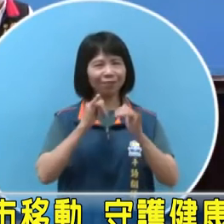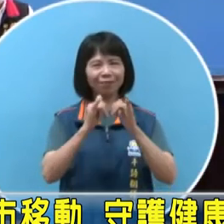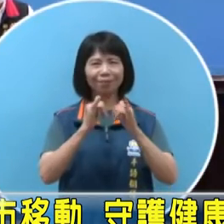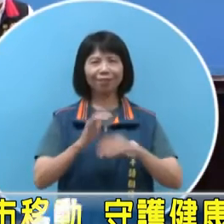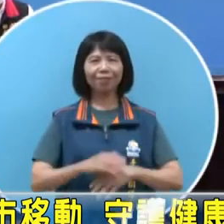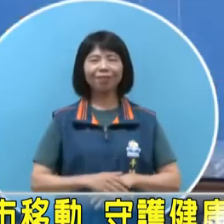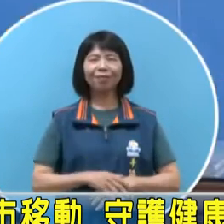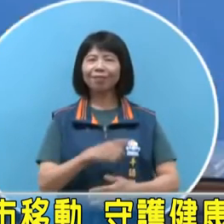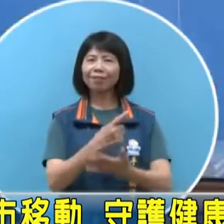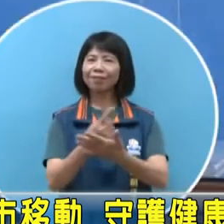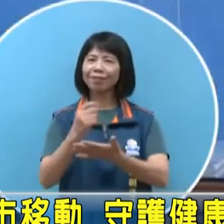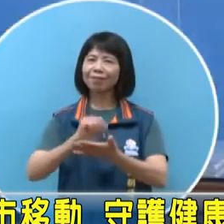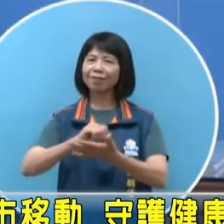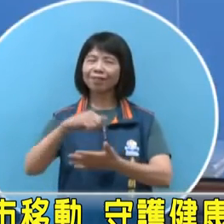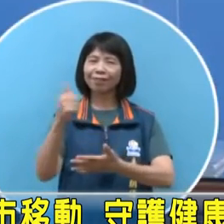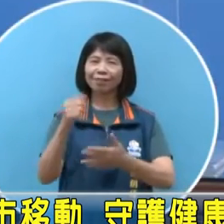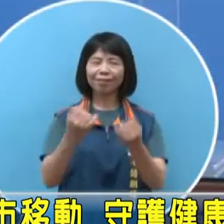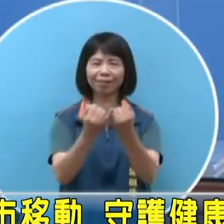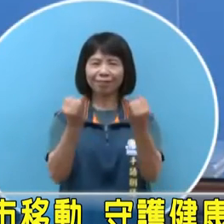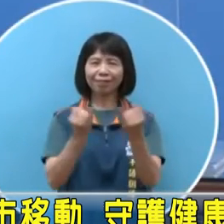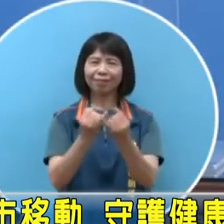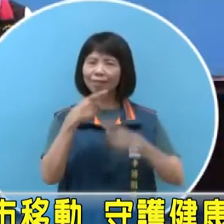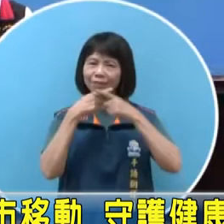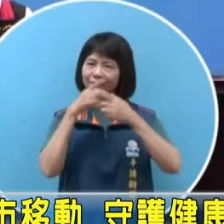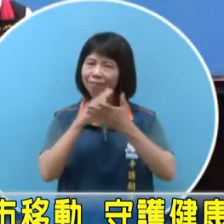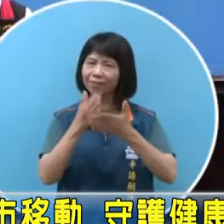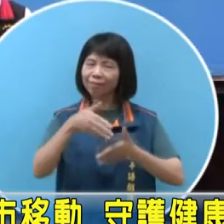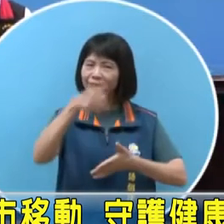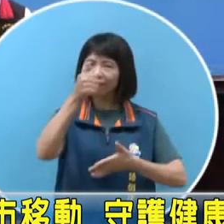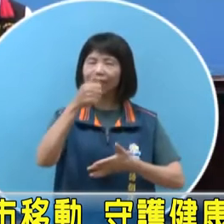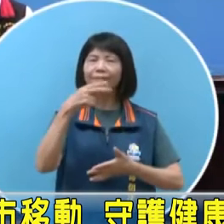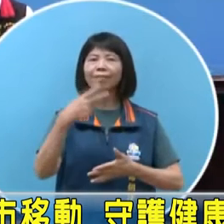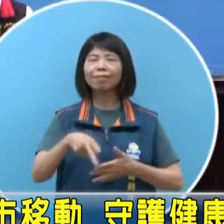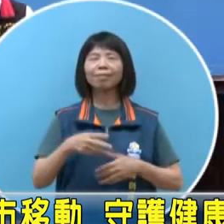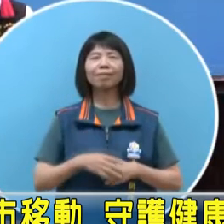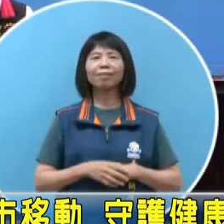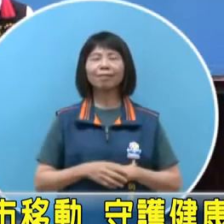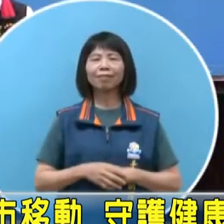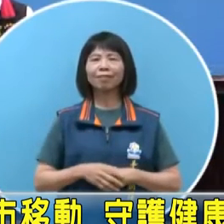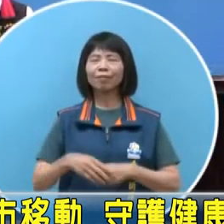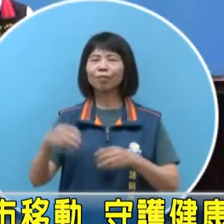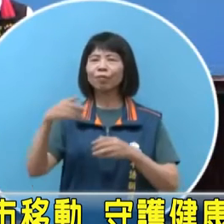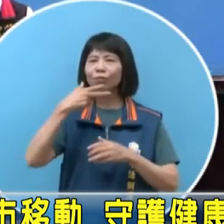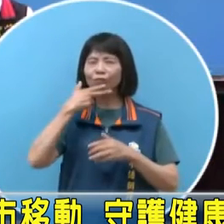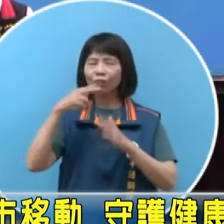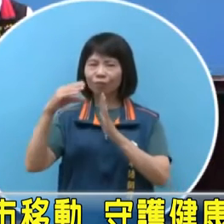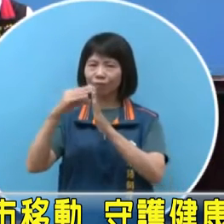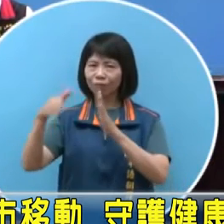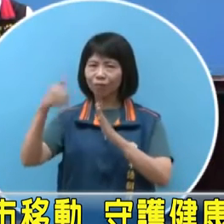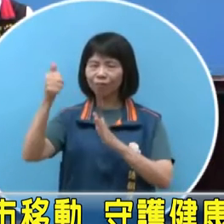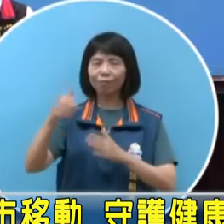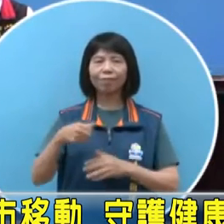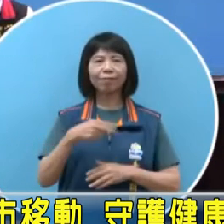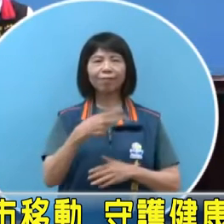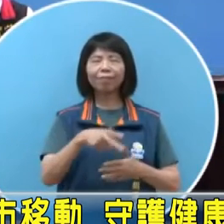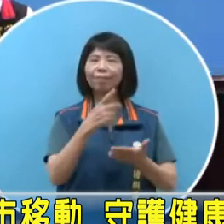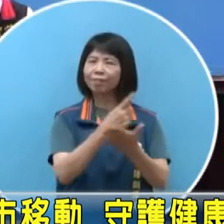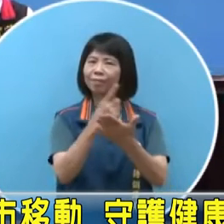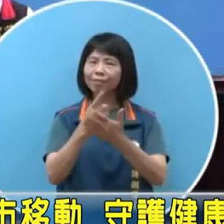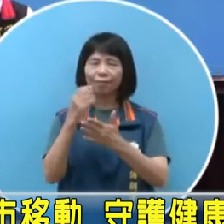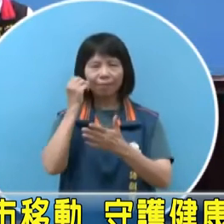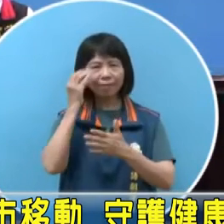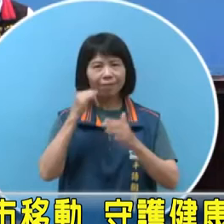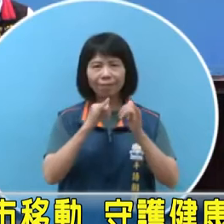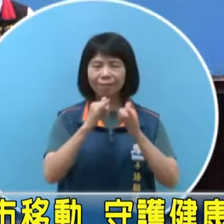节连续假期请配合3级警戒，不跨县市移动，以多元通讯方式来关怀远方亲